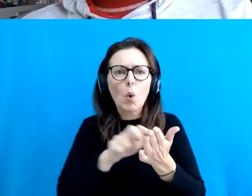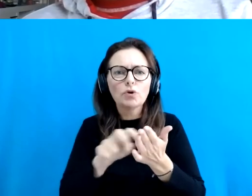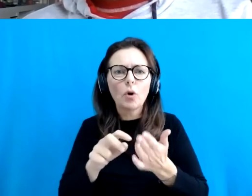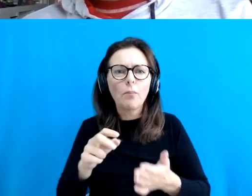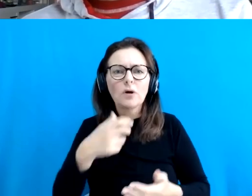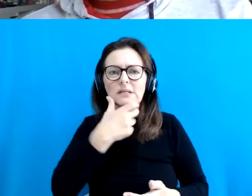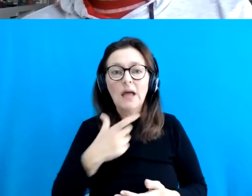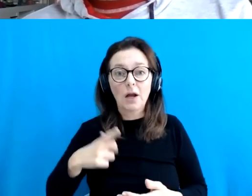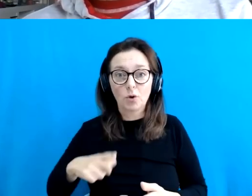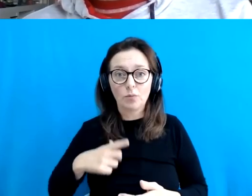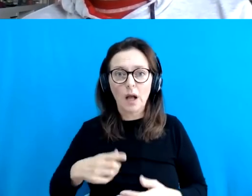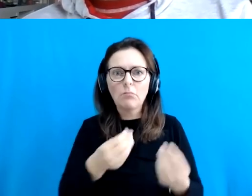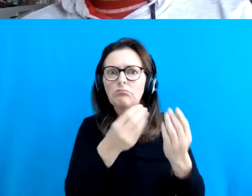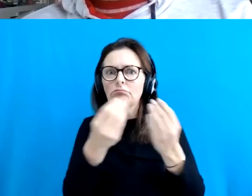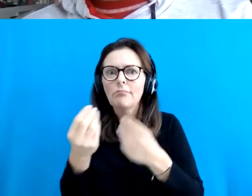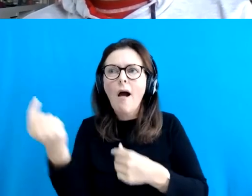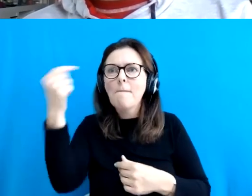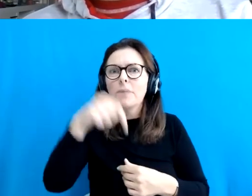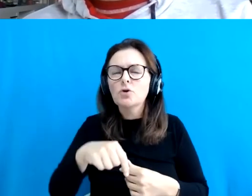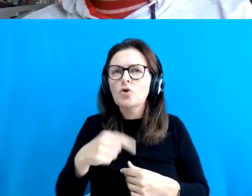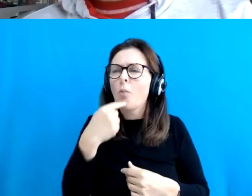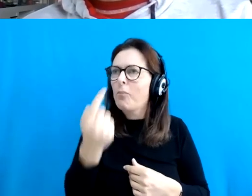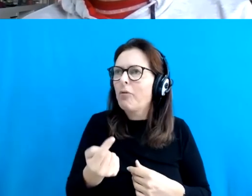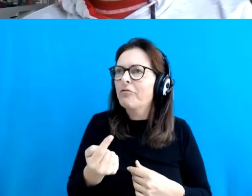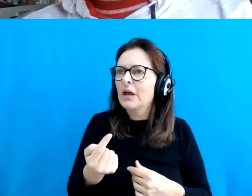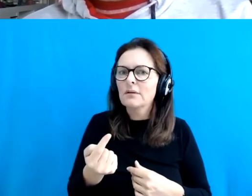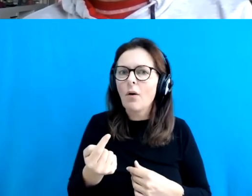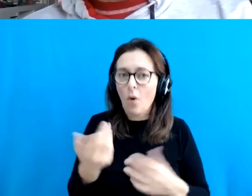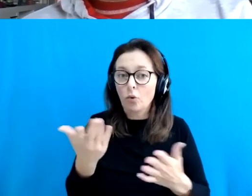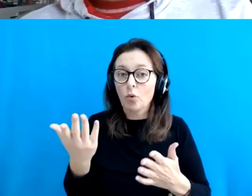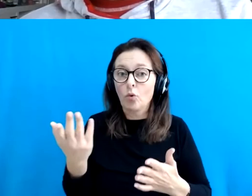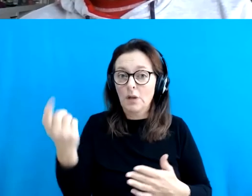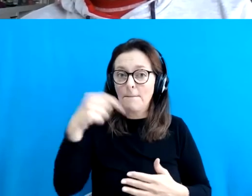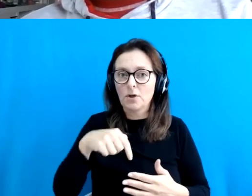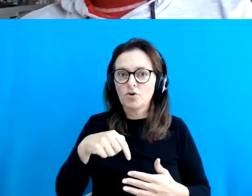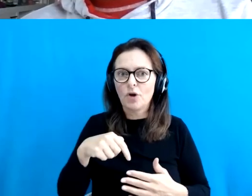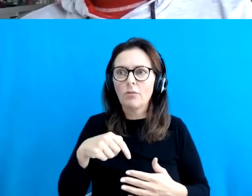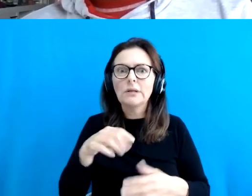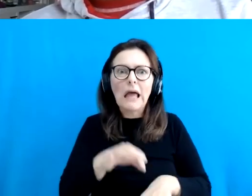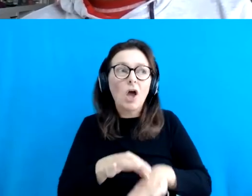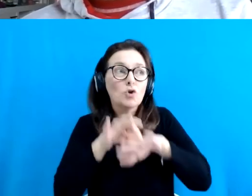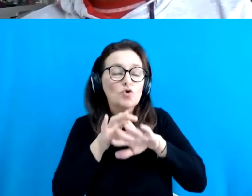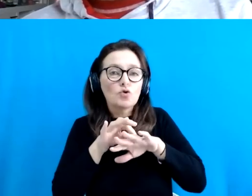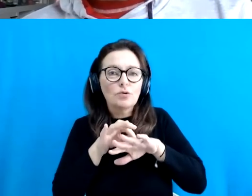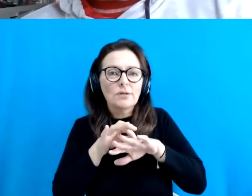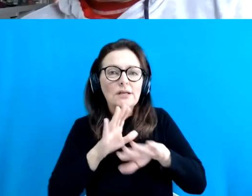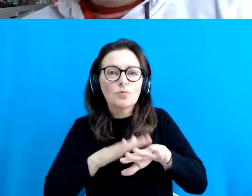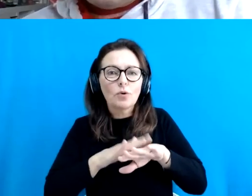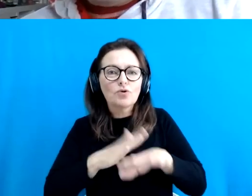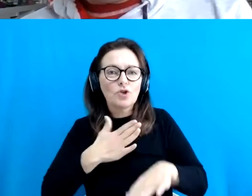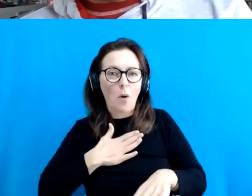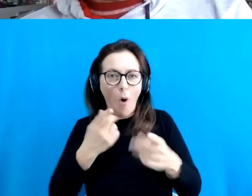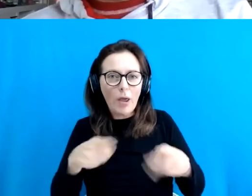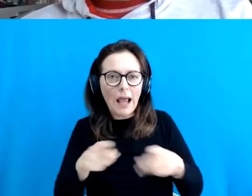marsikdo je prišel k meni, povedal, odkot je doma in da se čuti v tej glasbi eno sporočilo, da, kot, mislim, kot bi razumel